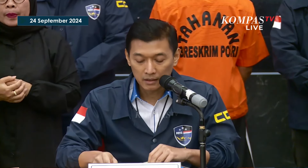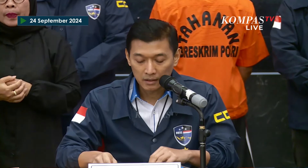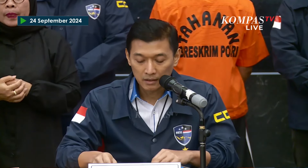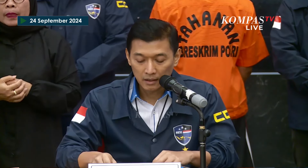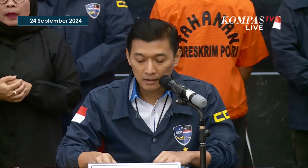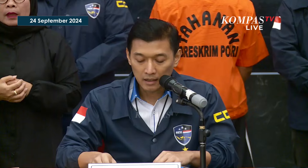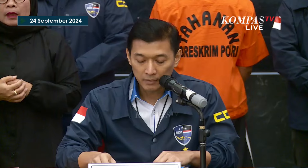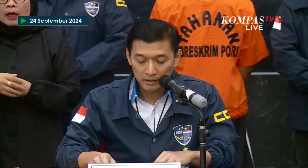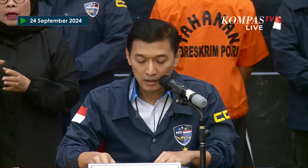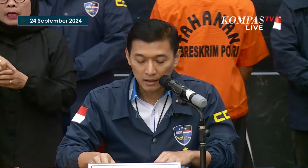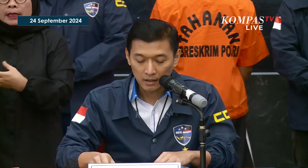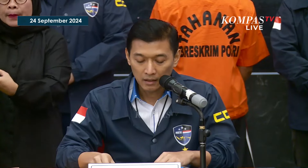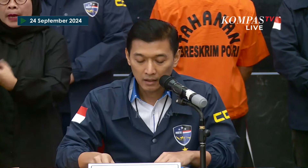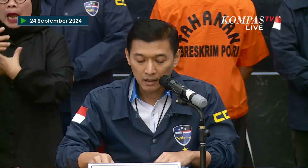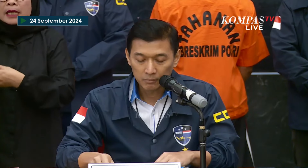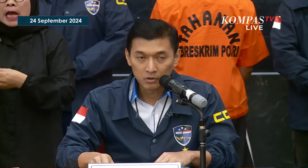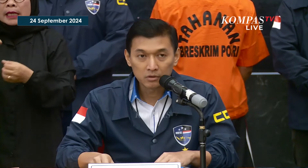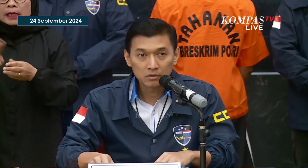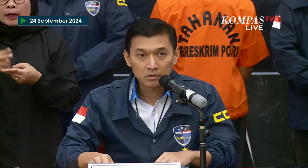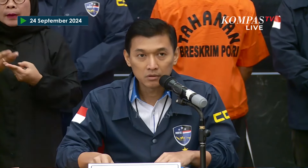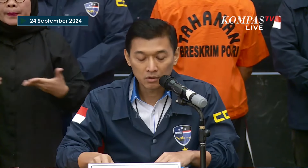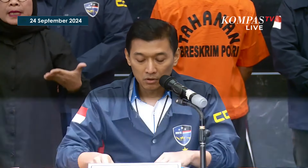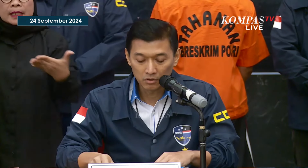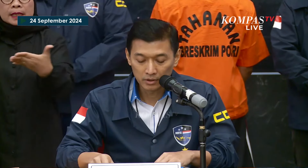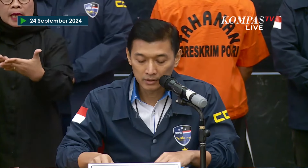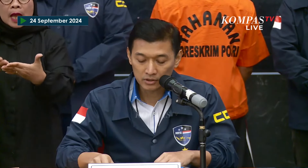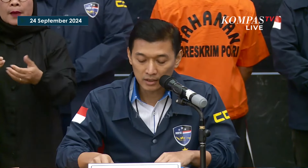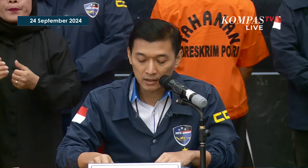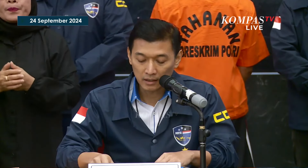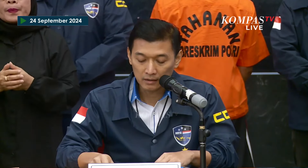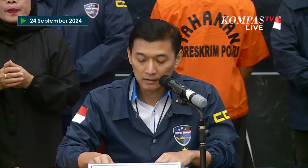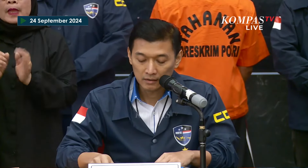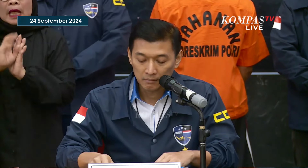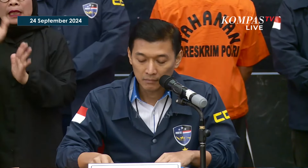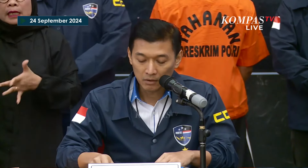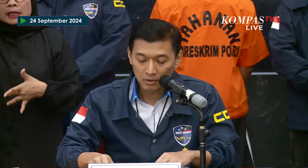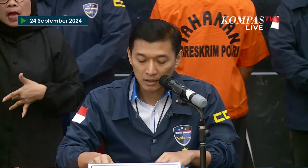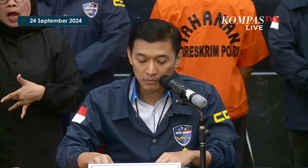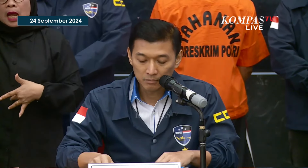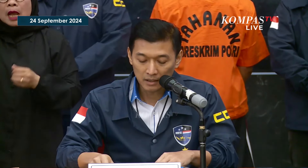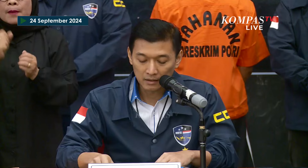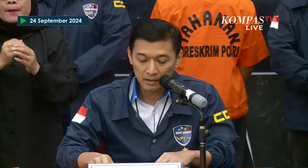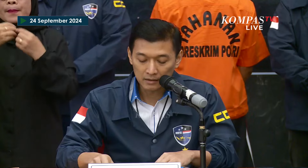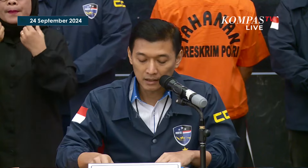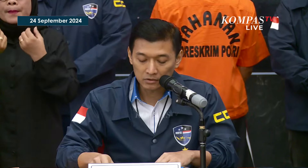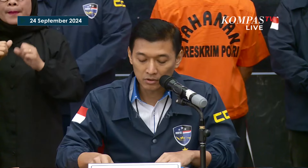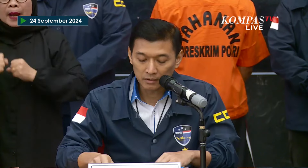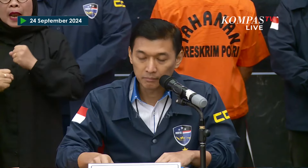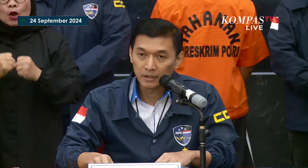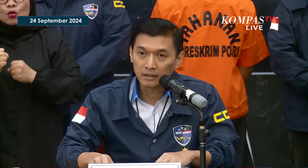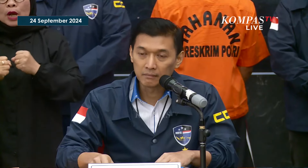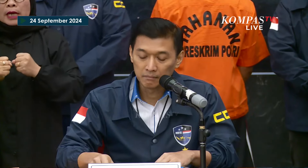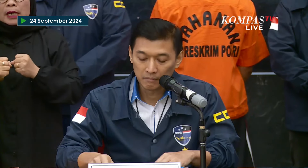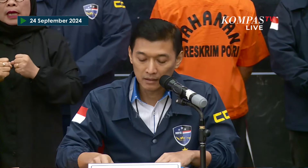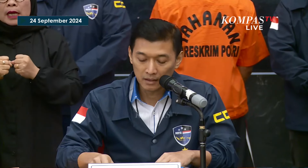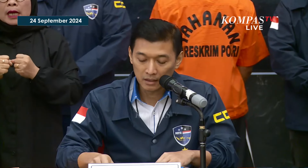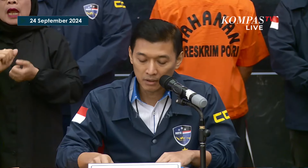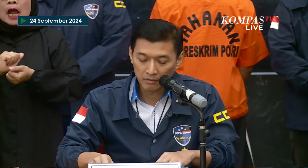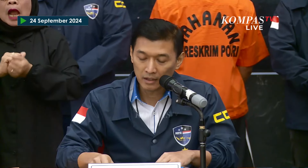Disampaikan kepada rekan-rekan media, adapun kronologi tersangka melakukan penyebaran data elektronik